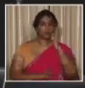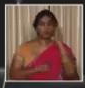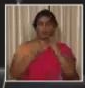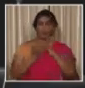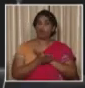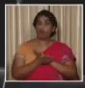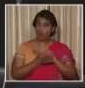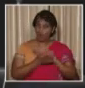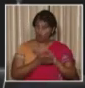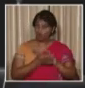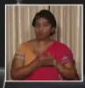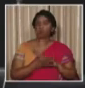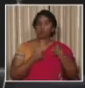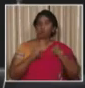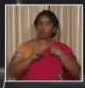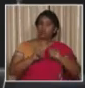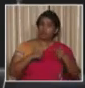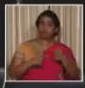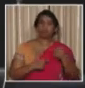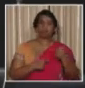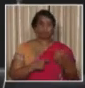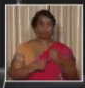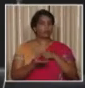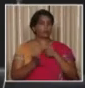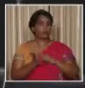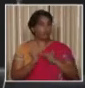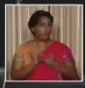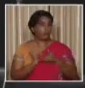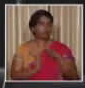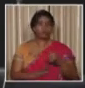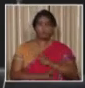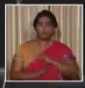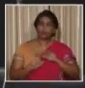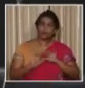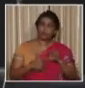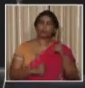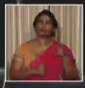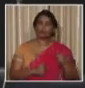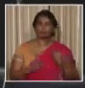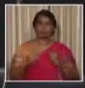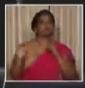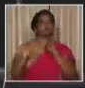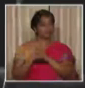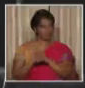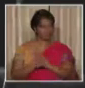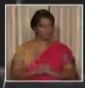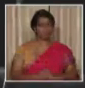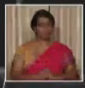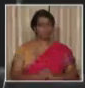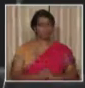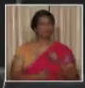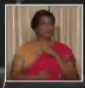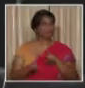හෝටල් සඳහා, වෙනත් නවීකරණ ව්‍යාපෘති සඳහා කැමැති ඕනම කෙනෙක් ඉදිරිපත් වෙන්ට කියලා.